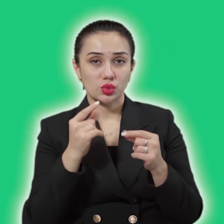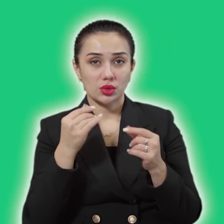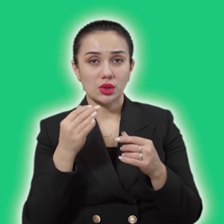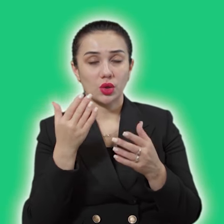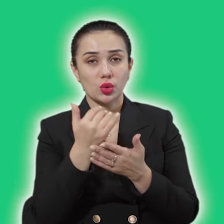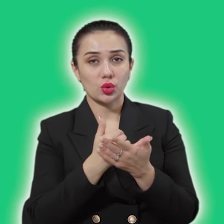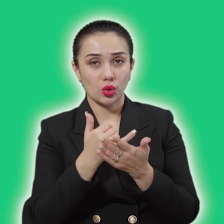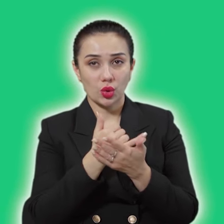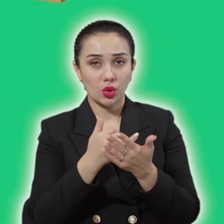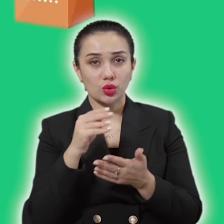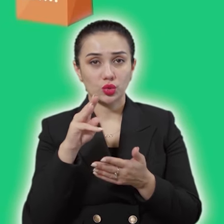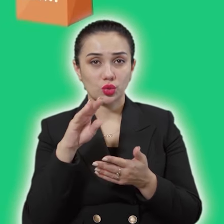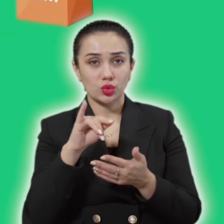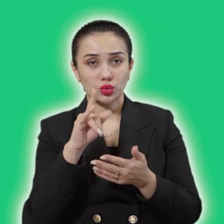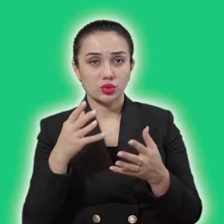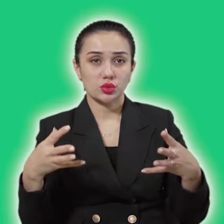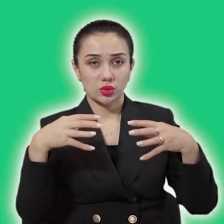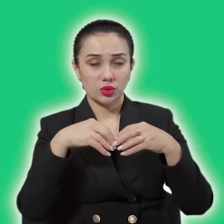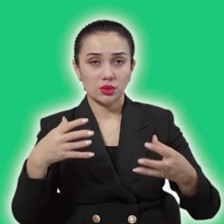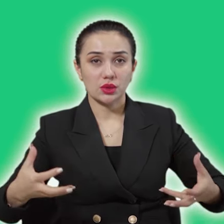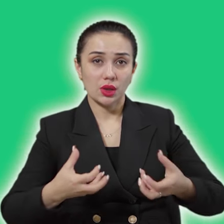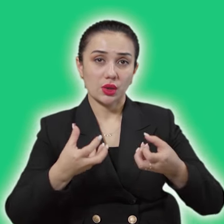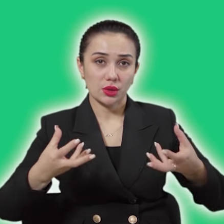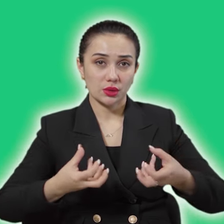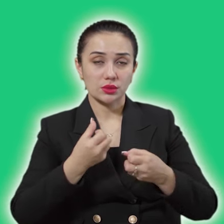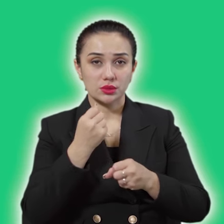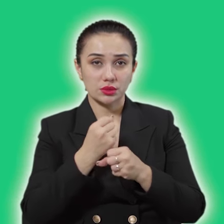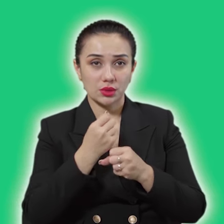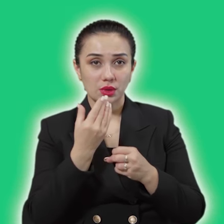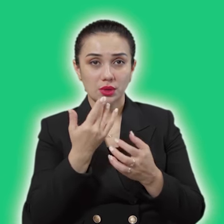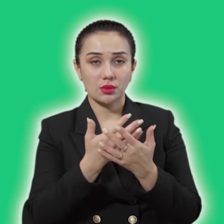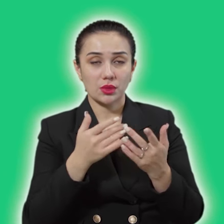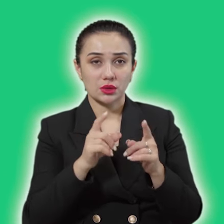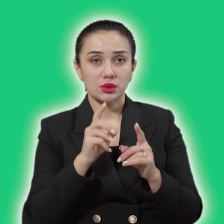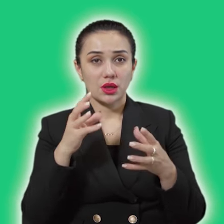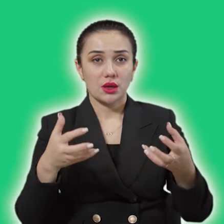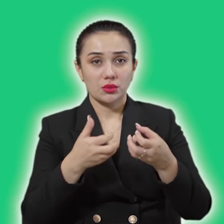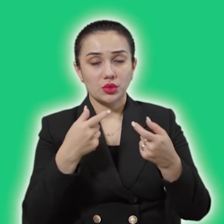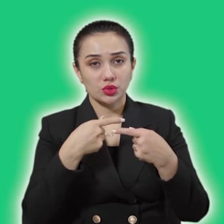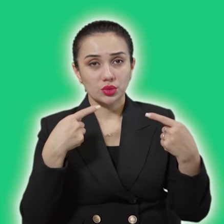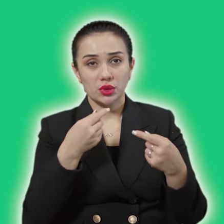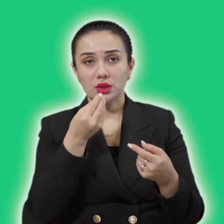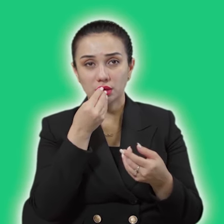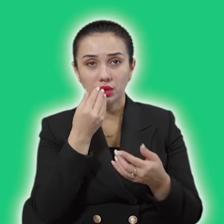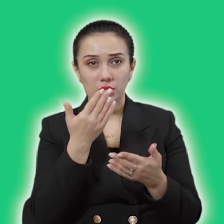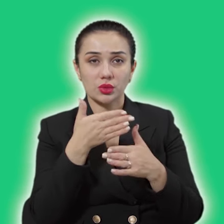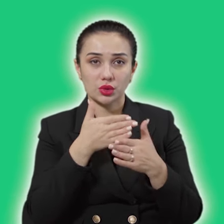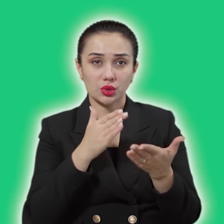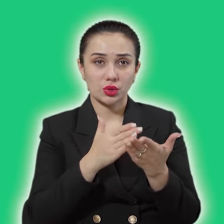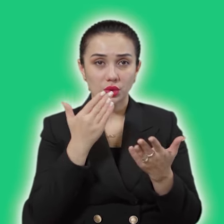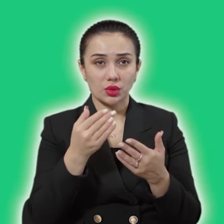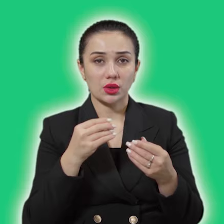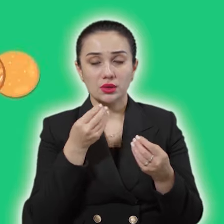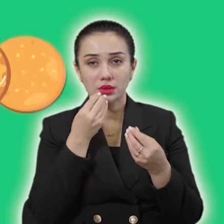sut, yog', tuz qo'shib qorib tayyorlanadigan mahsulot. Xamir turli taomlar,